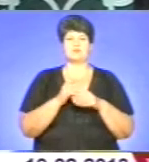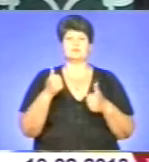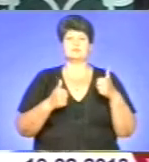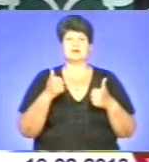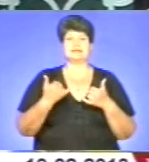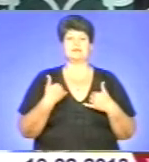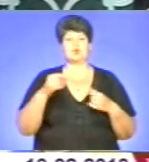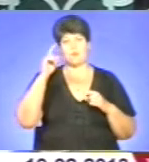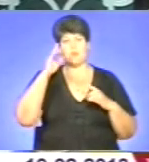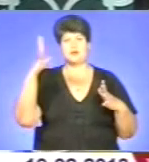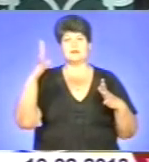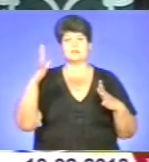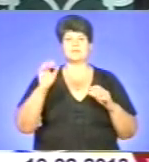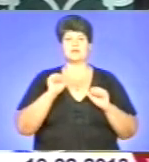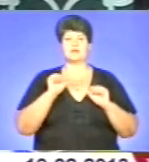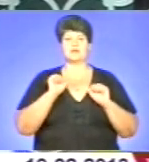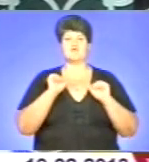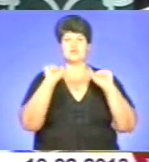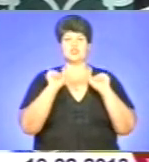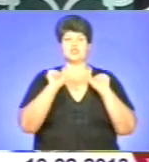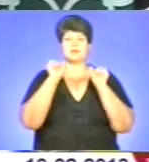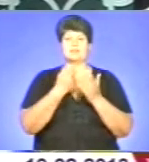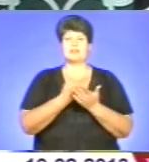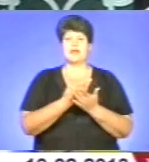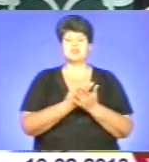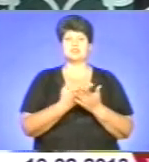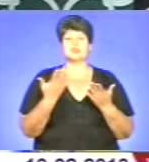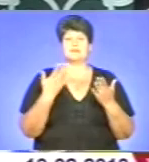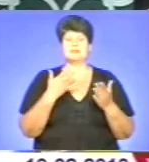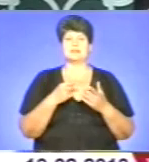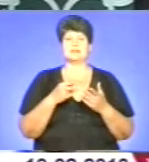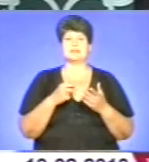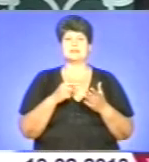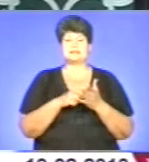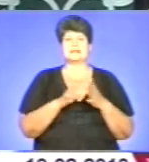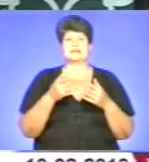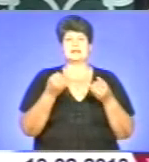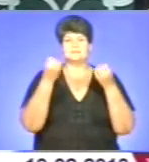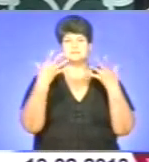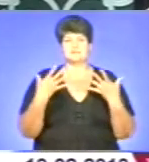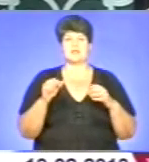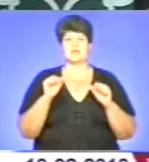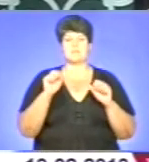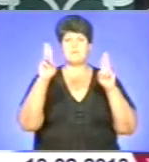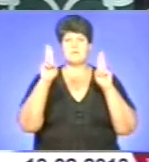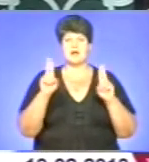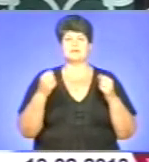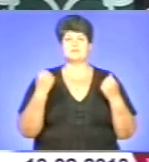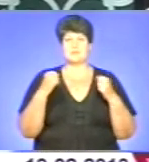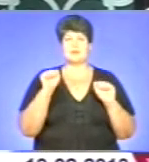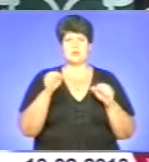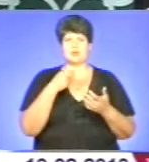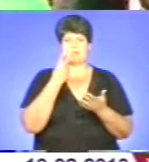того щоб популяризувати жимлежачі та здоровий спосіб життя ми націлені на максимально прості правила щоб спортсмени могли показати